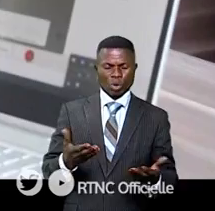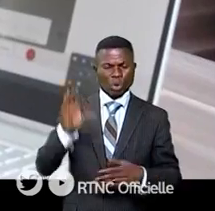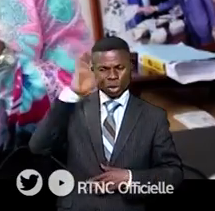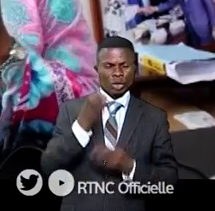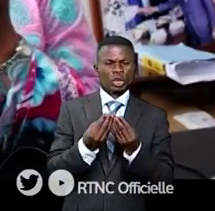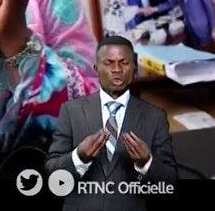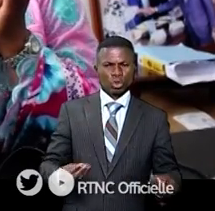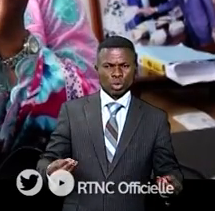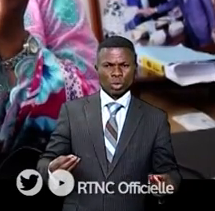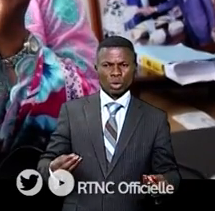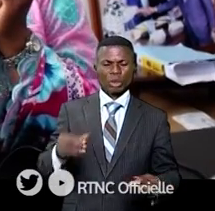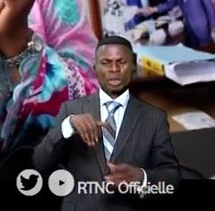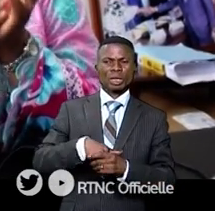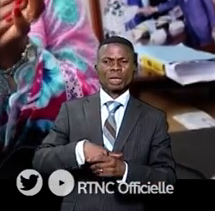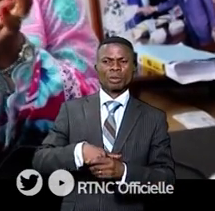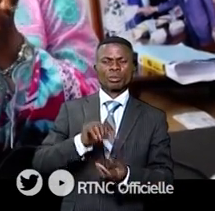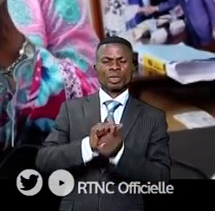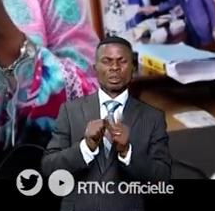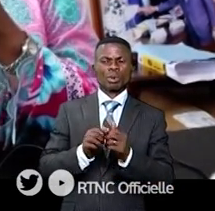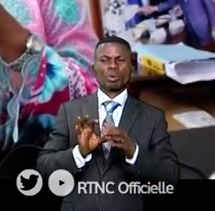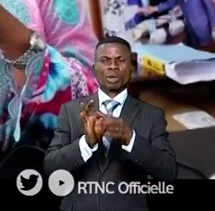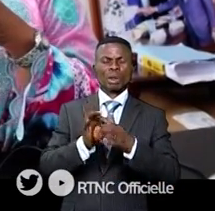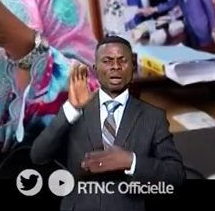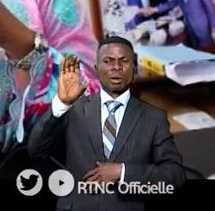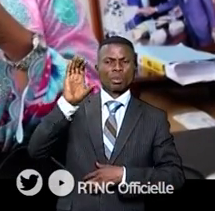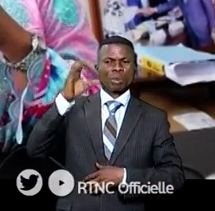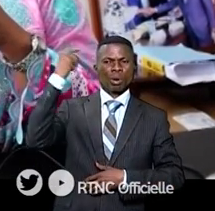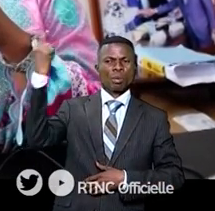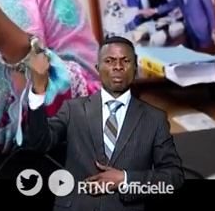au niveau du management de la banque,